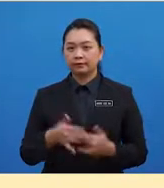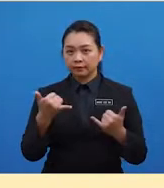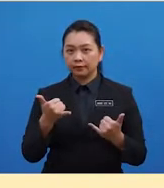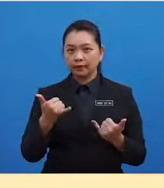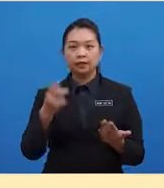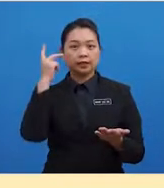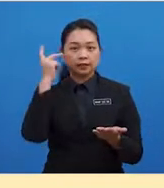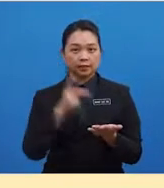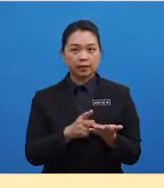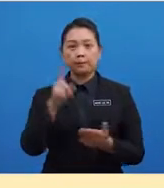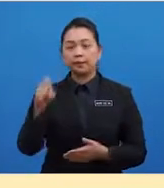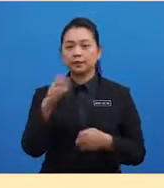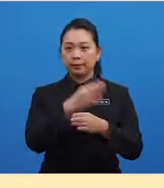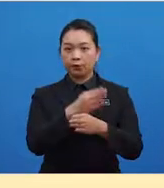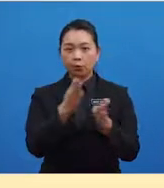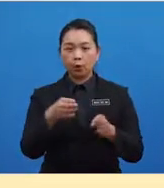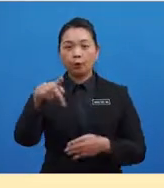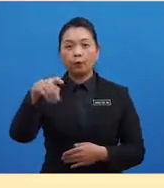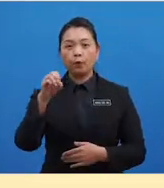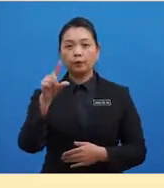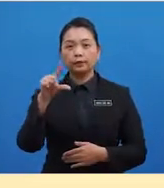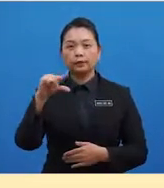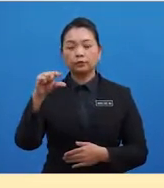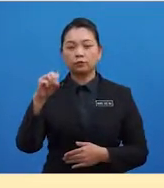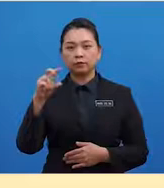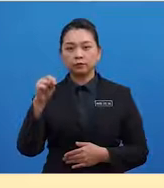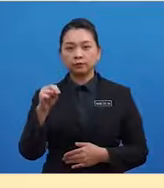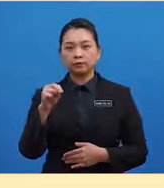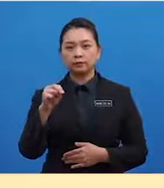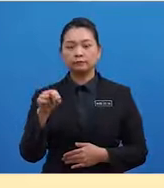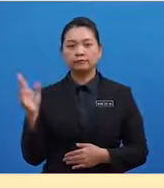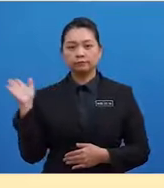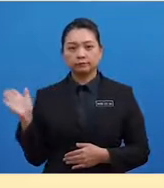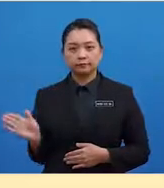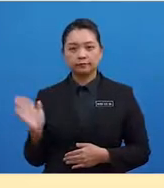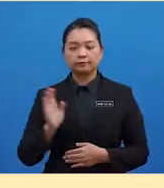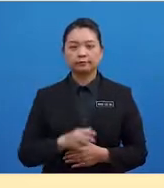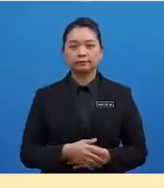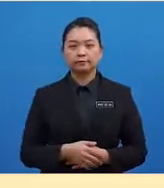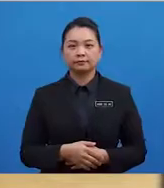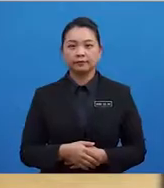pasti bentuk poligon sekata bagi pentagon, heksagon, heptagon dan oktagon.